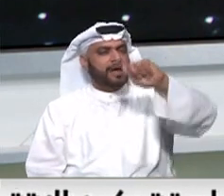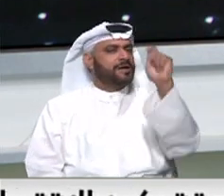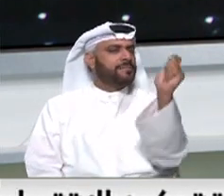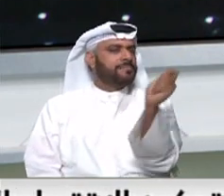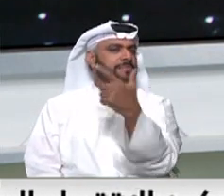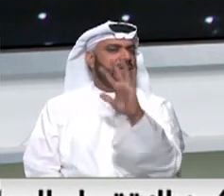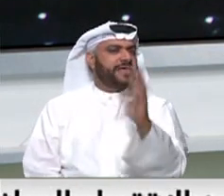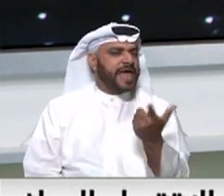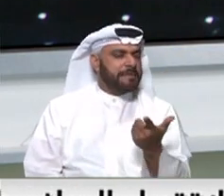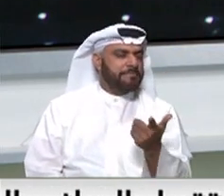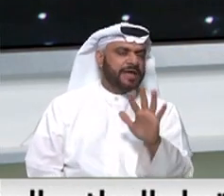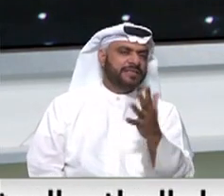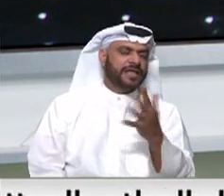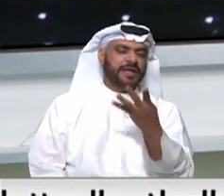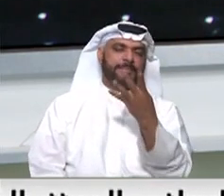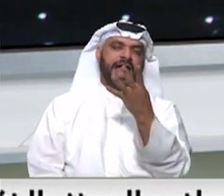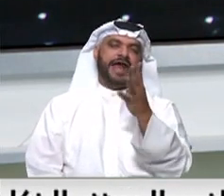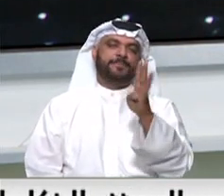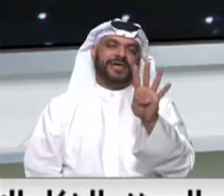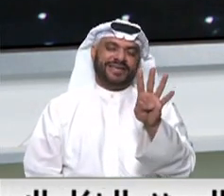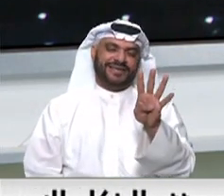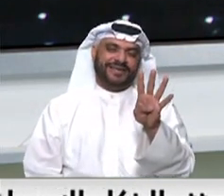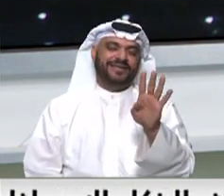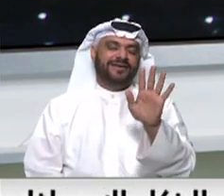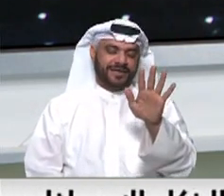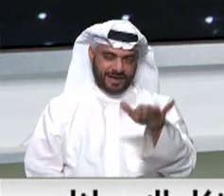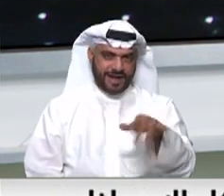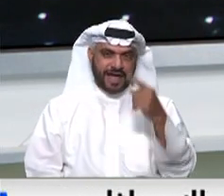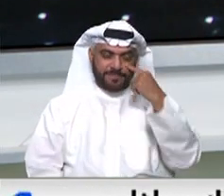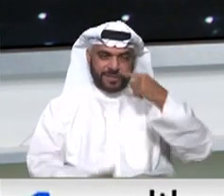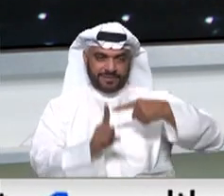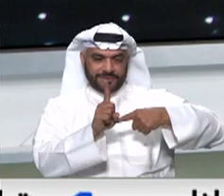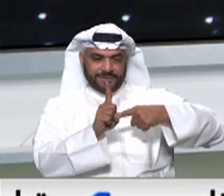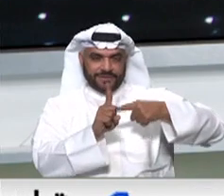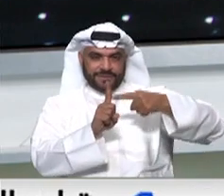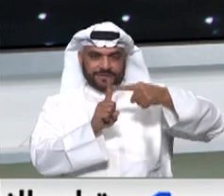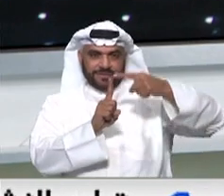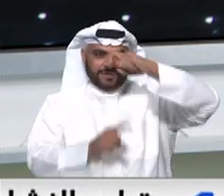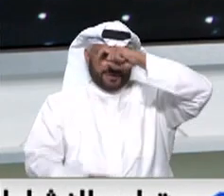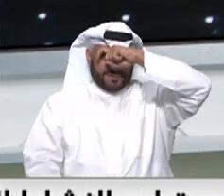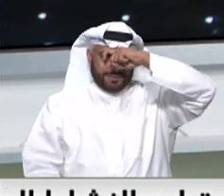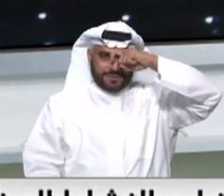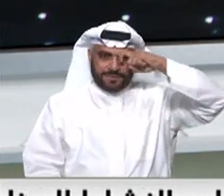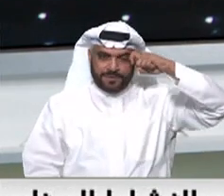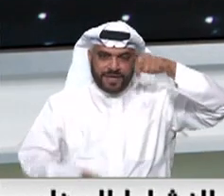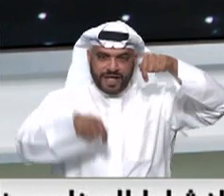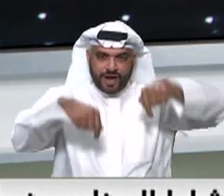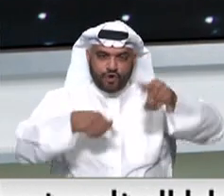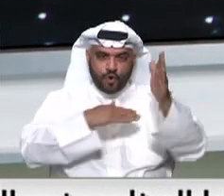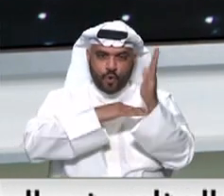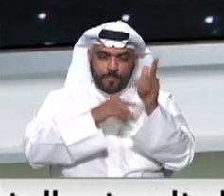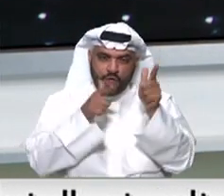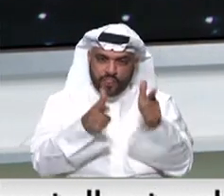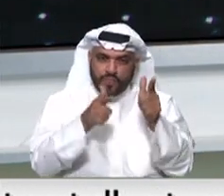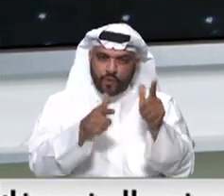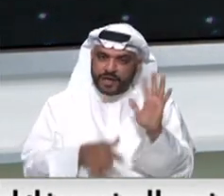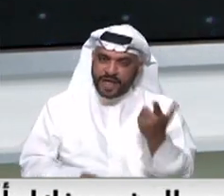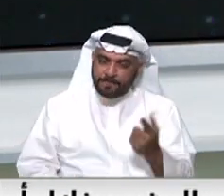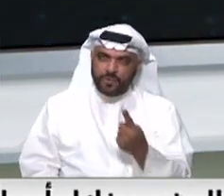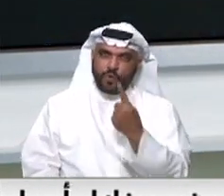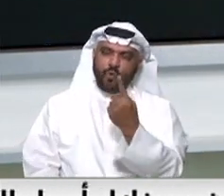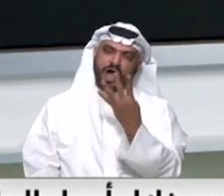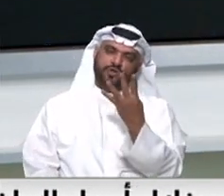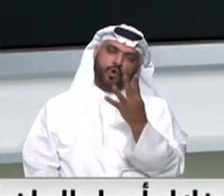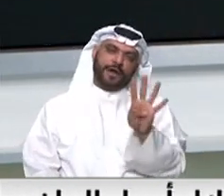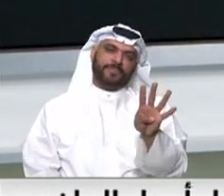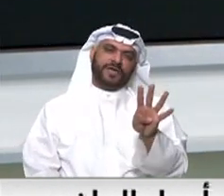ما بين 12 الى اربعين كيلو متر ساعه ودرجات الحراره العظمى المسجله لهذا اليوم تفاوتت ما بين 41